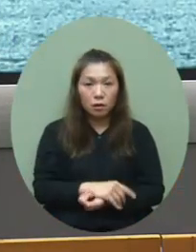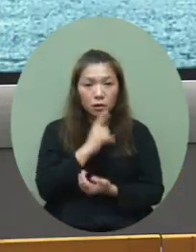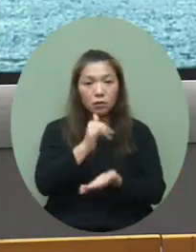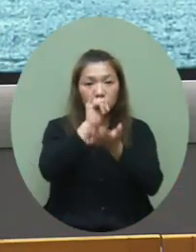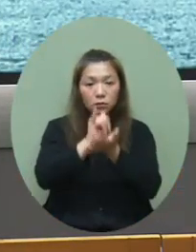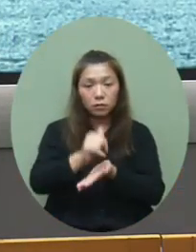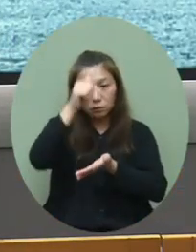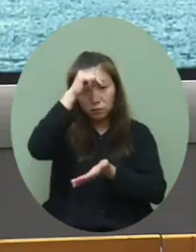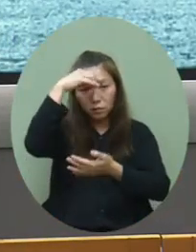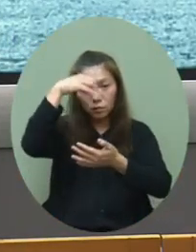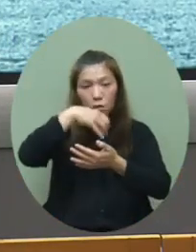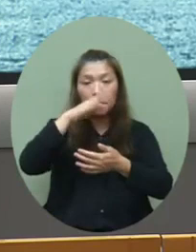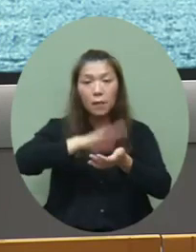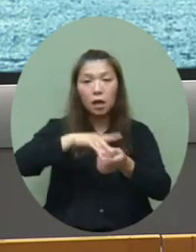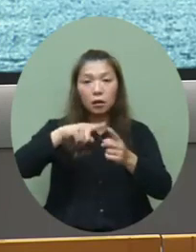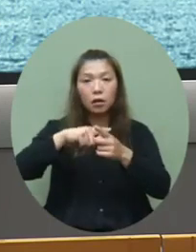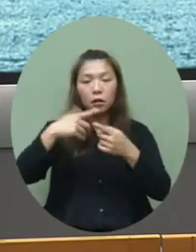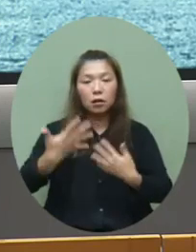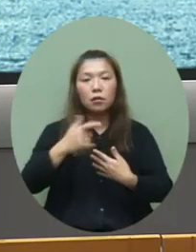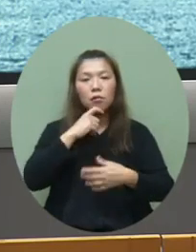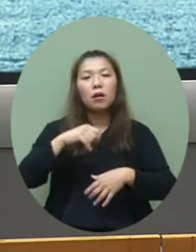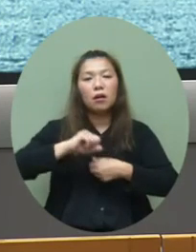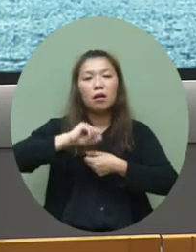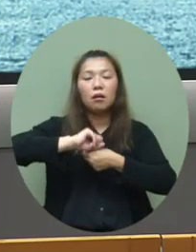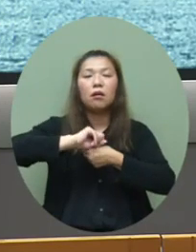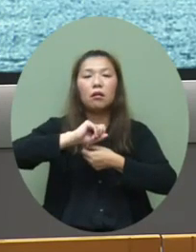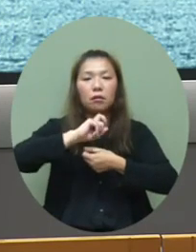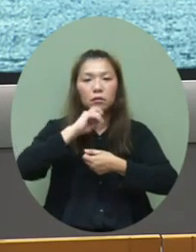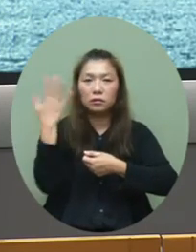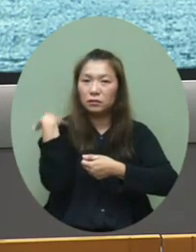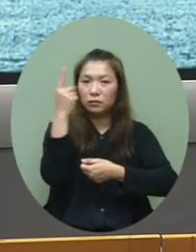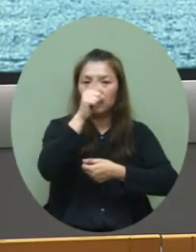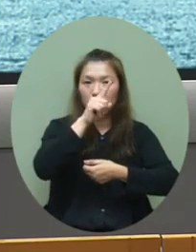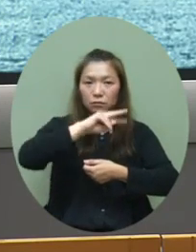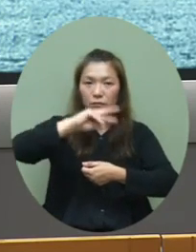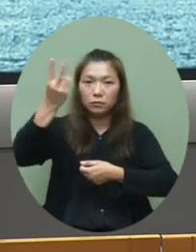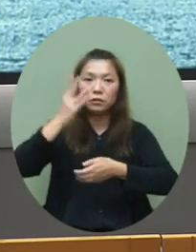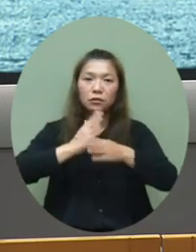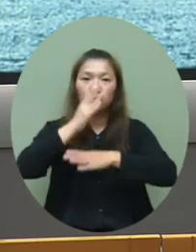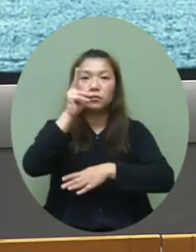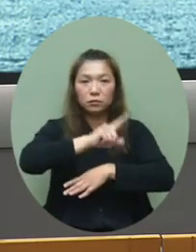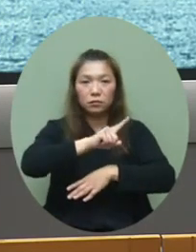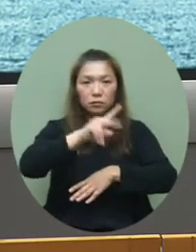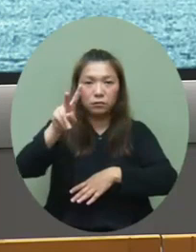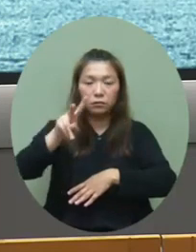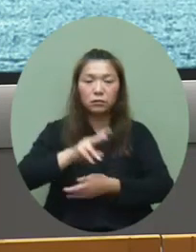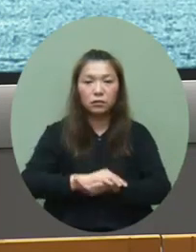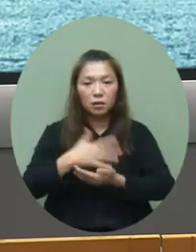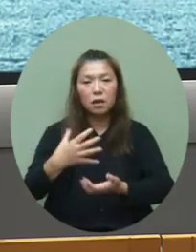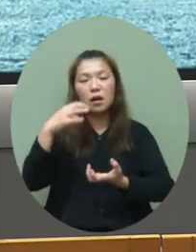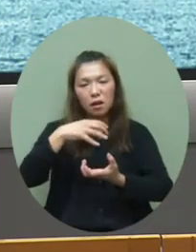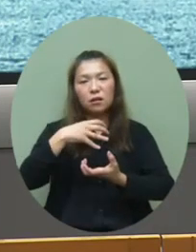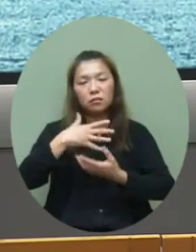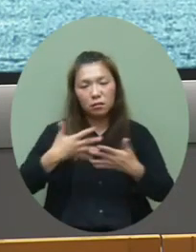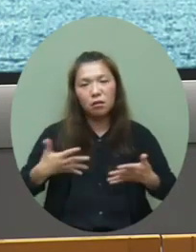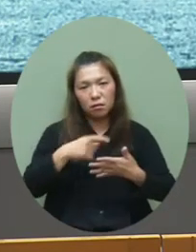院病人就其實我哋都慢慢都係一路上升嘅，其實由1000去到而家都超過1200，咁其實個壓力都大